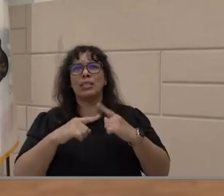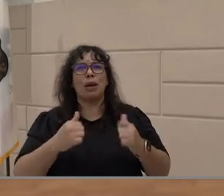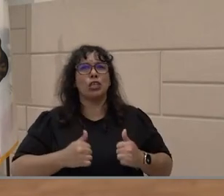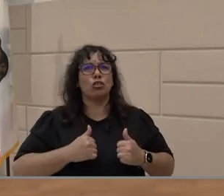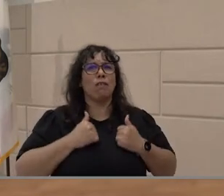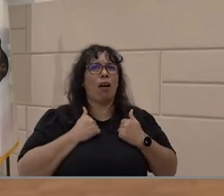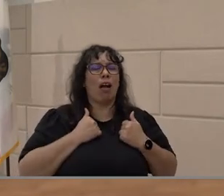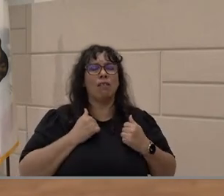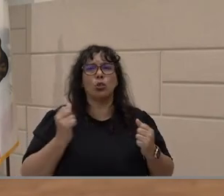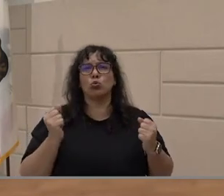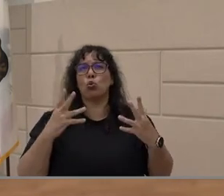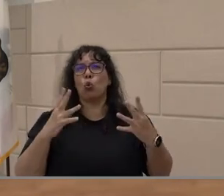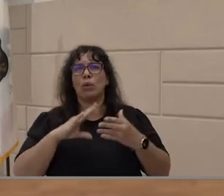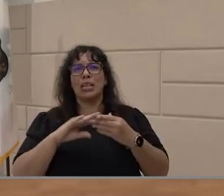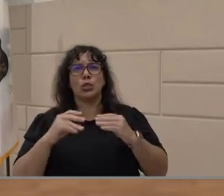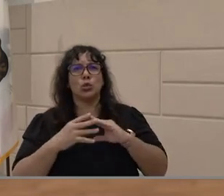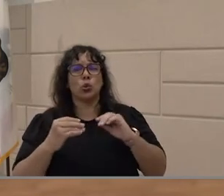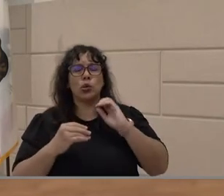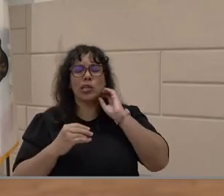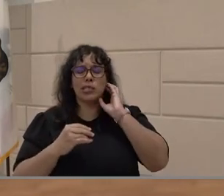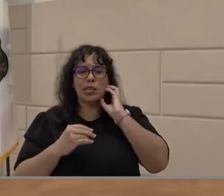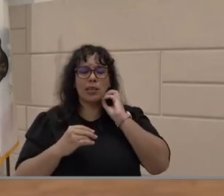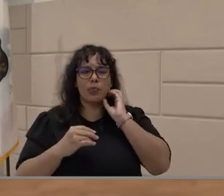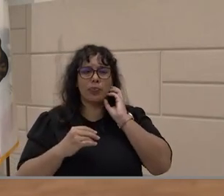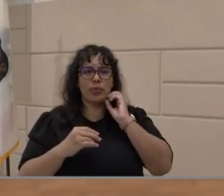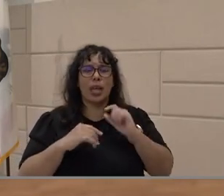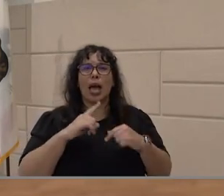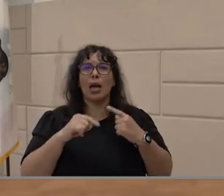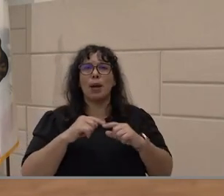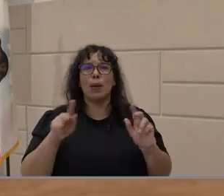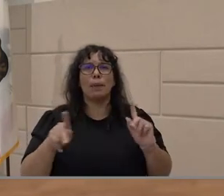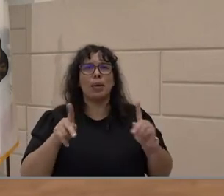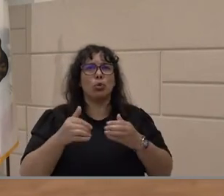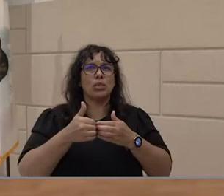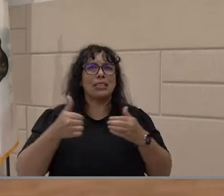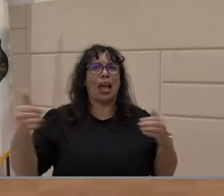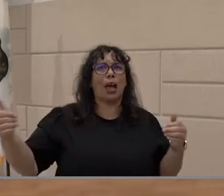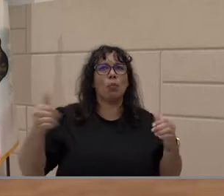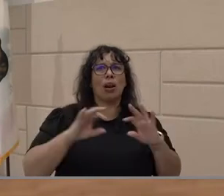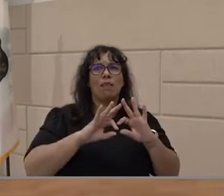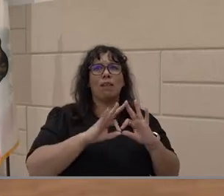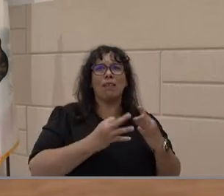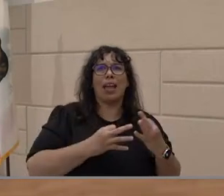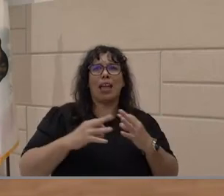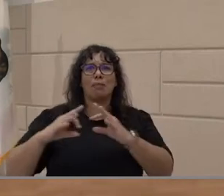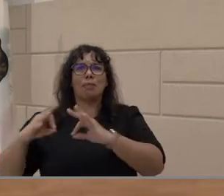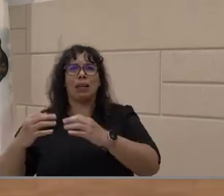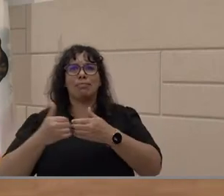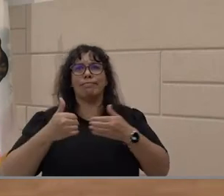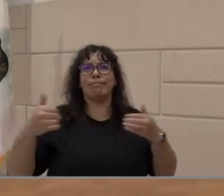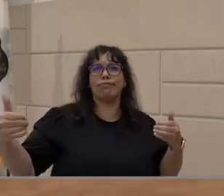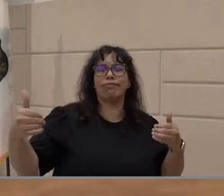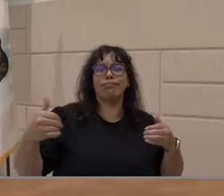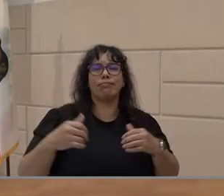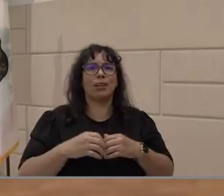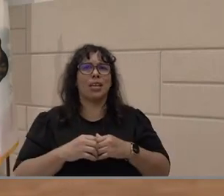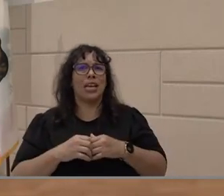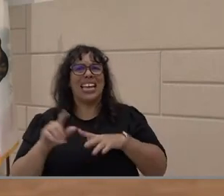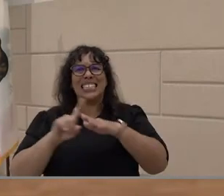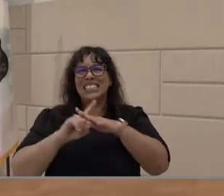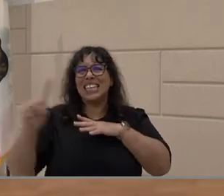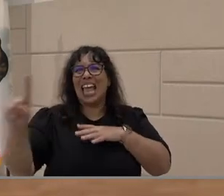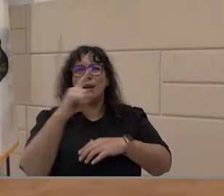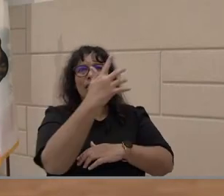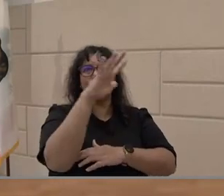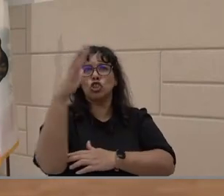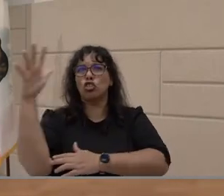รื่องเรียบรอบอัมปีกากิจพดปีอัมปือกับสำลับในคลาบใบบะกรมกรัวซา